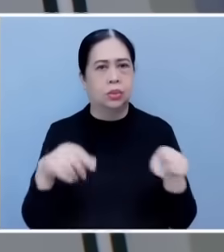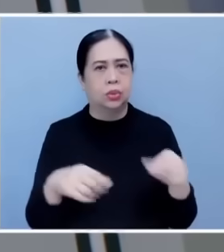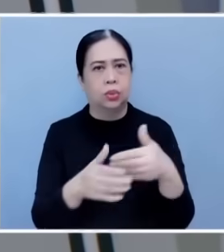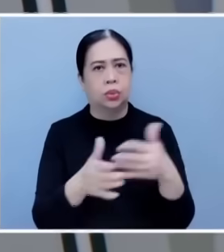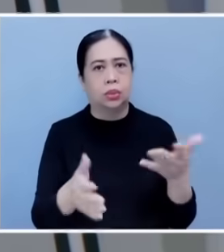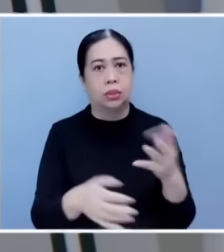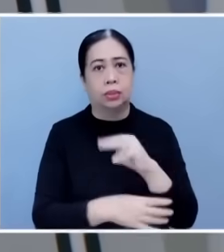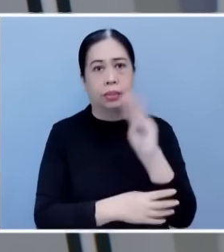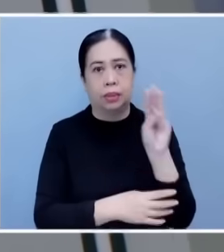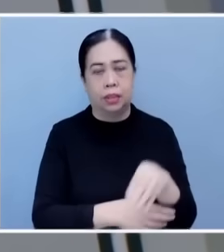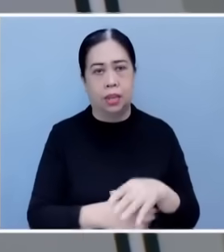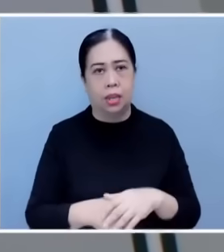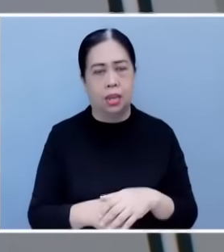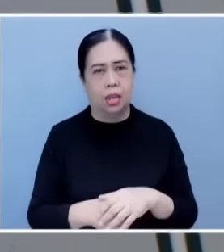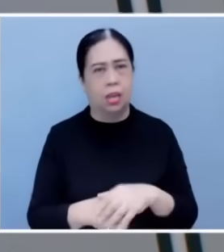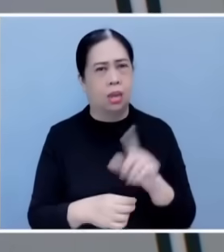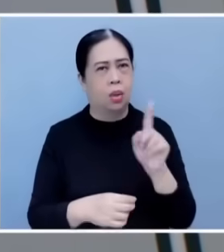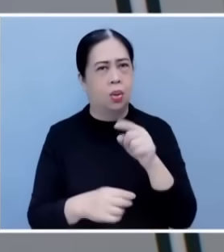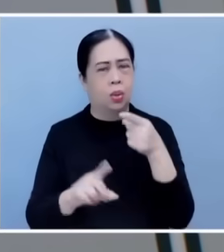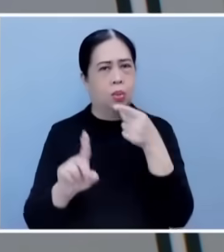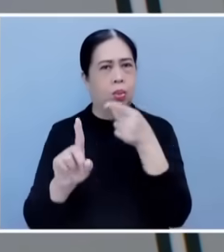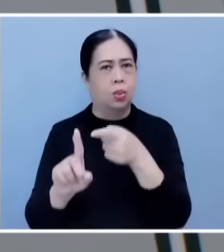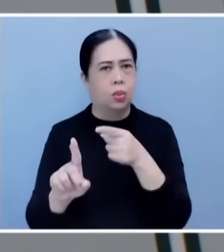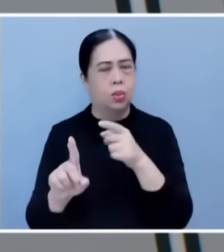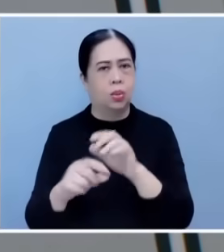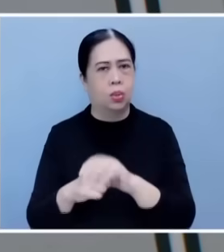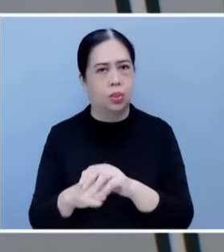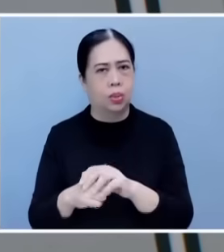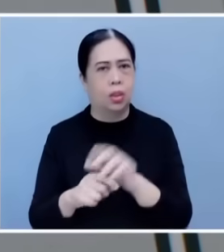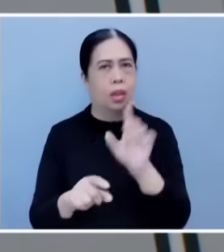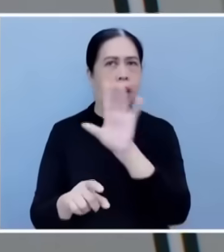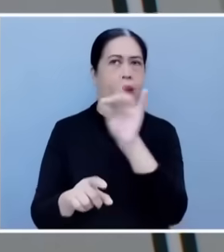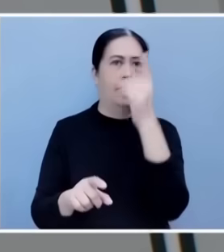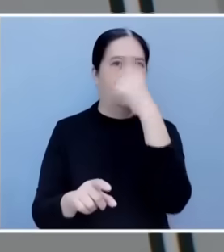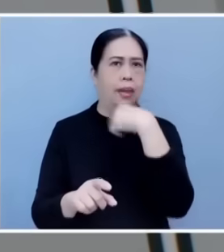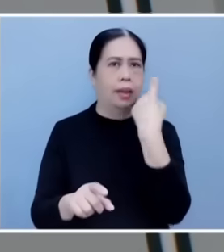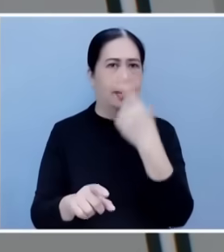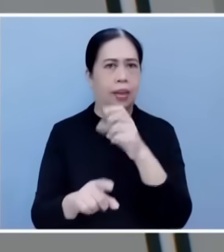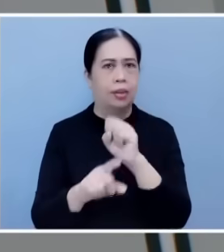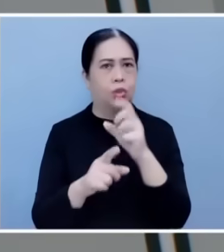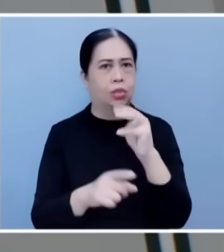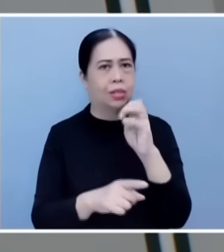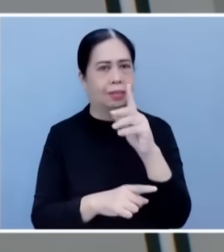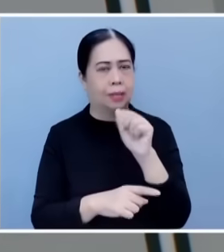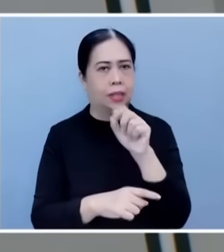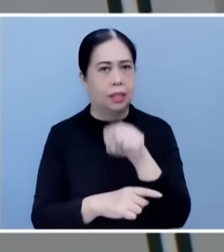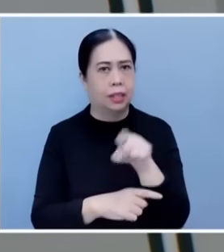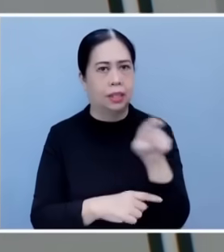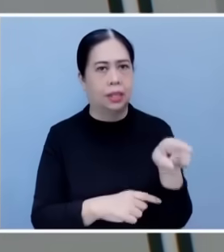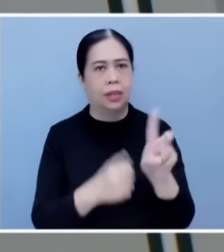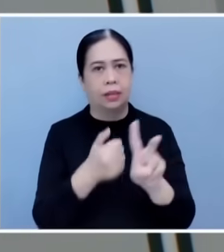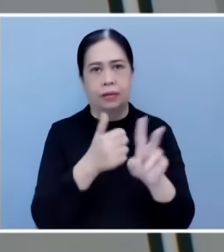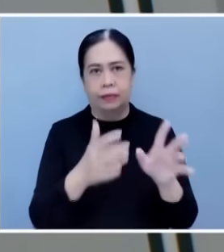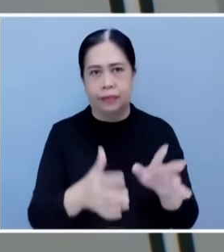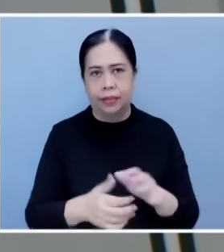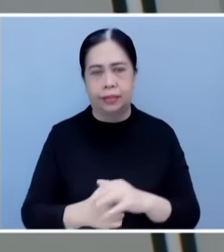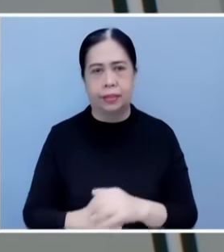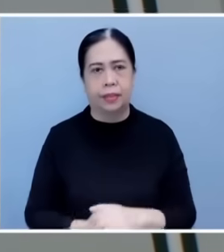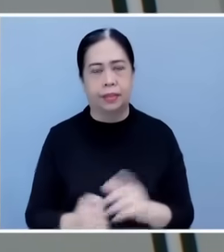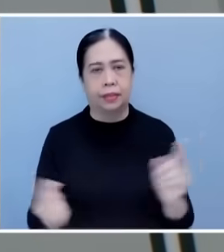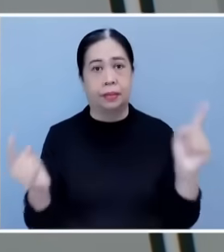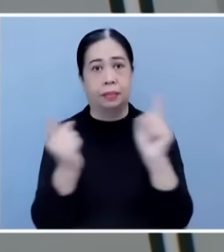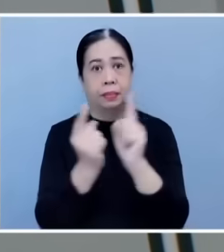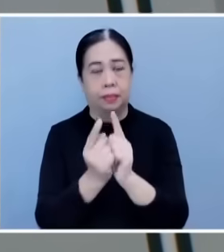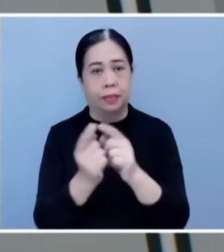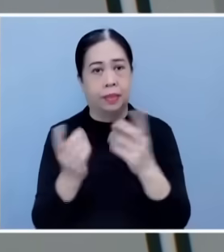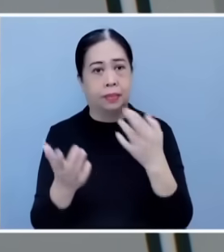Maynila. Ang pangunahing suspect na kilala umano sa social media ng biktima,